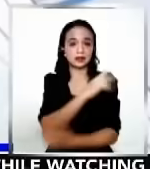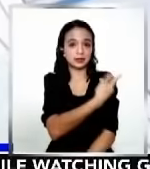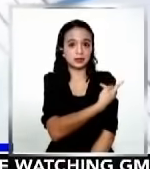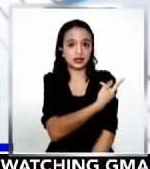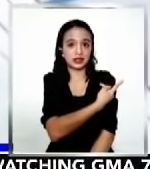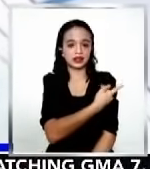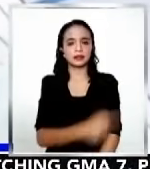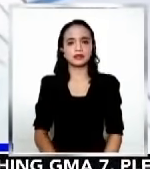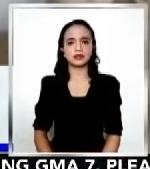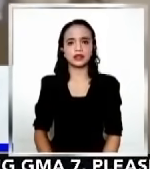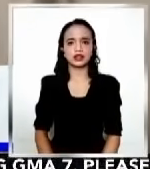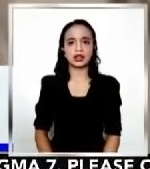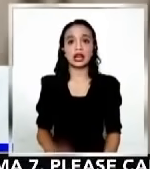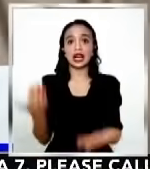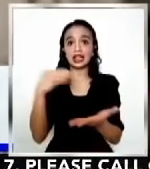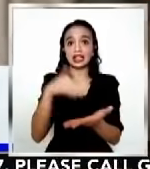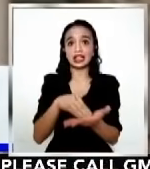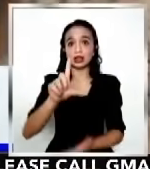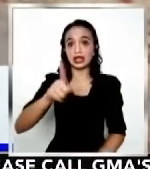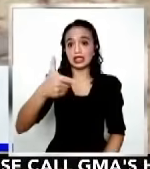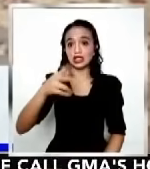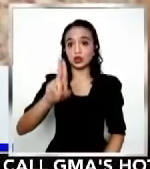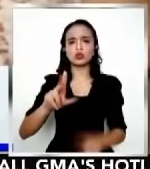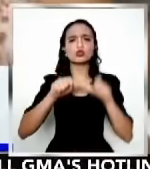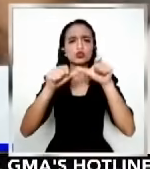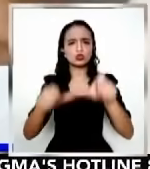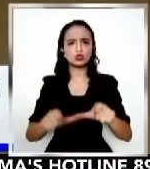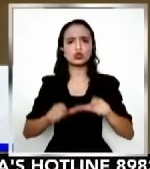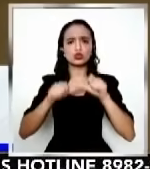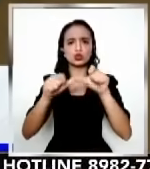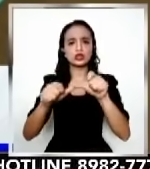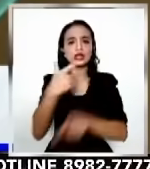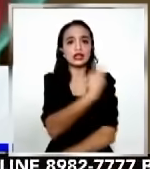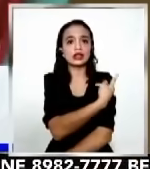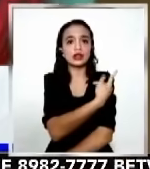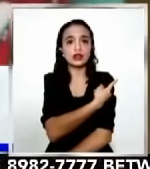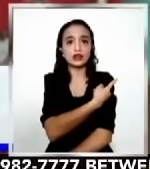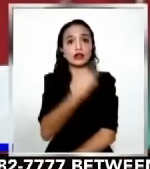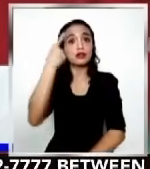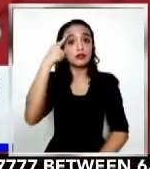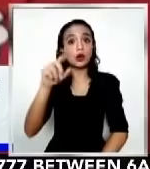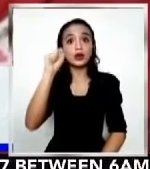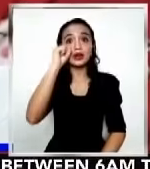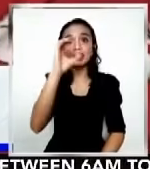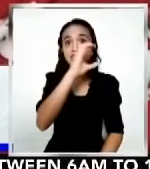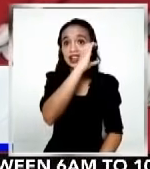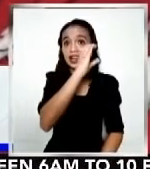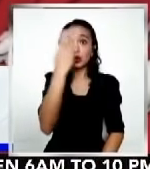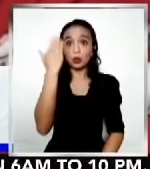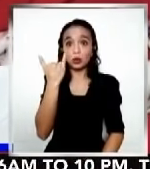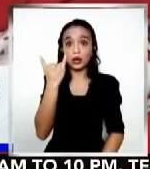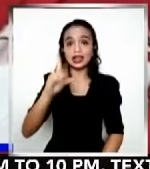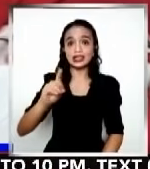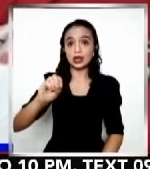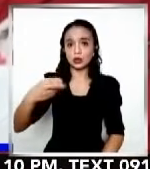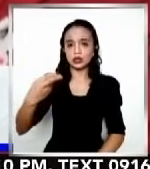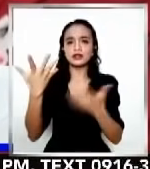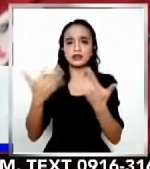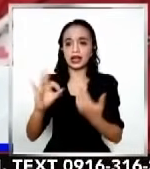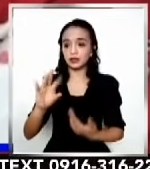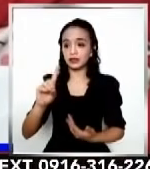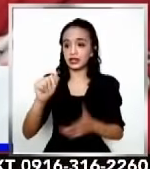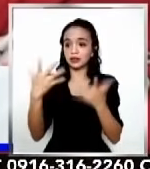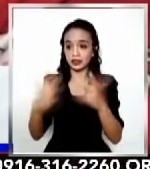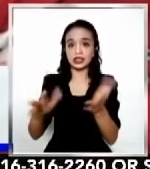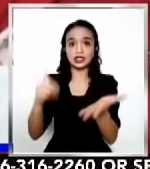ulit ng lokal na pamahalaan ang pagbabakuna sa mga senior citizen matapos aprubahan ng Health Department at FDA ang pagbigay ng